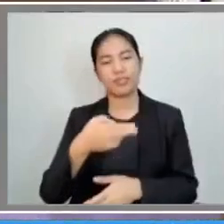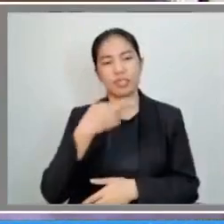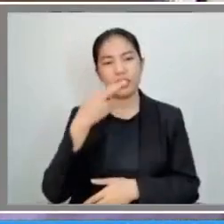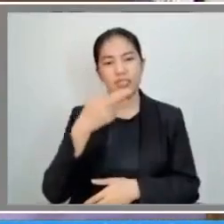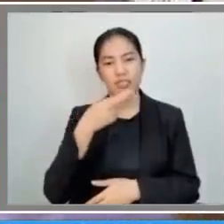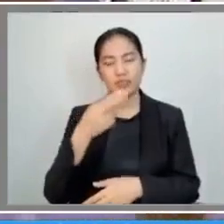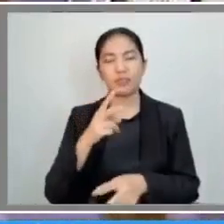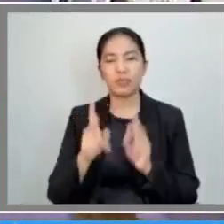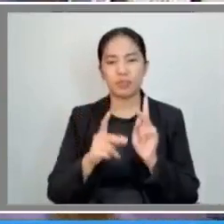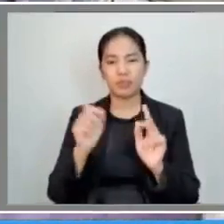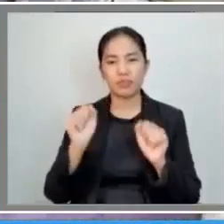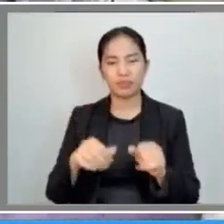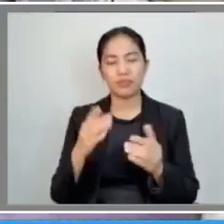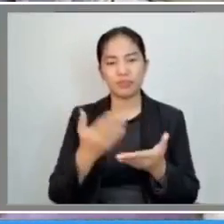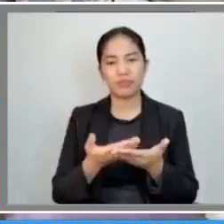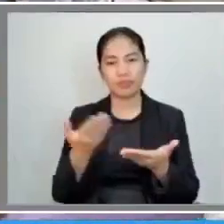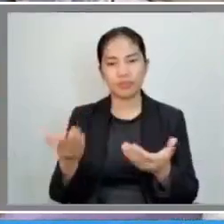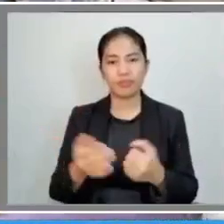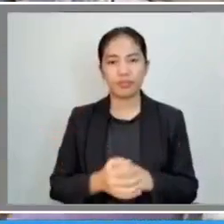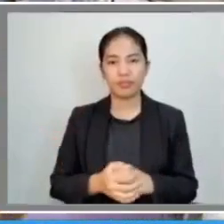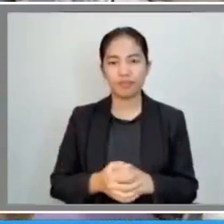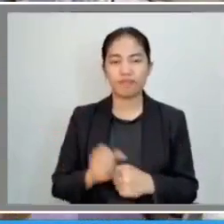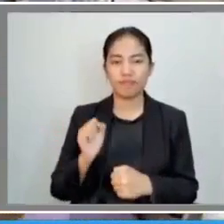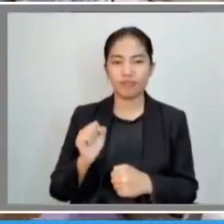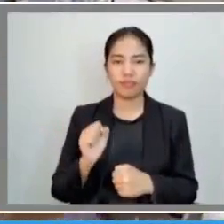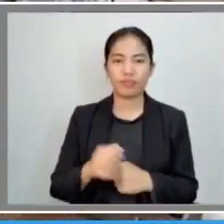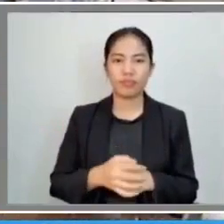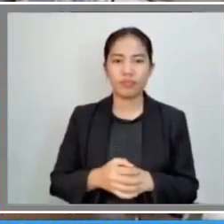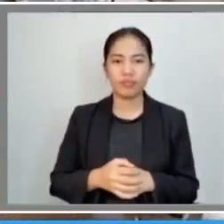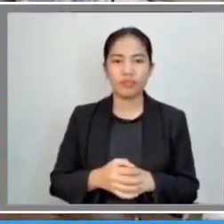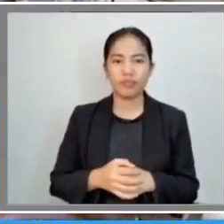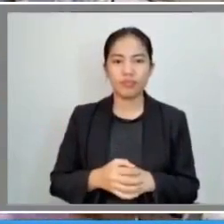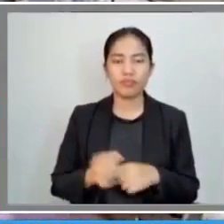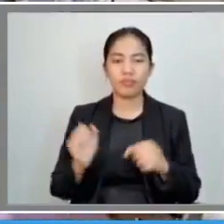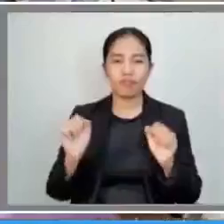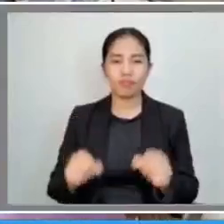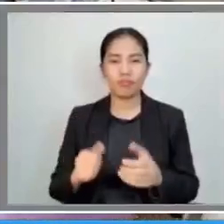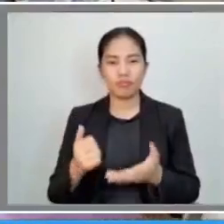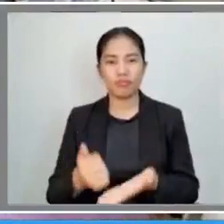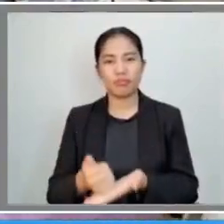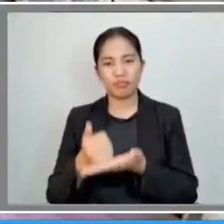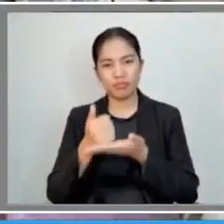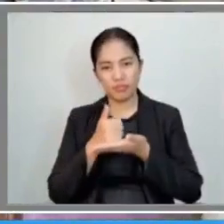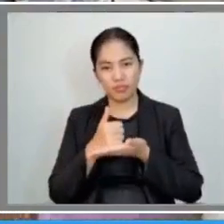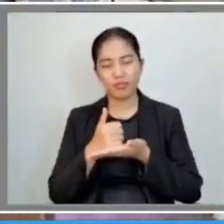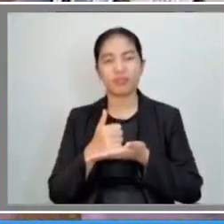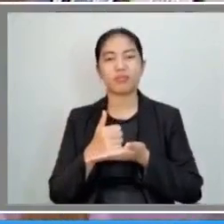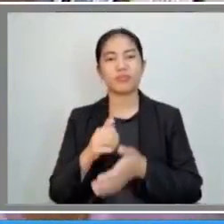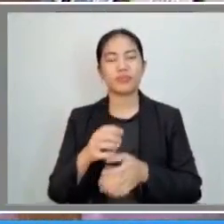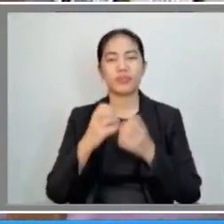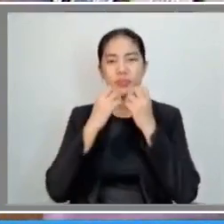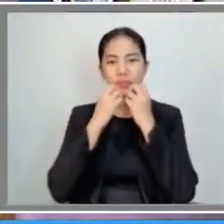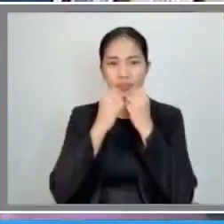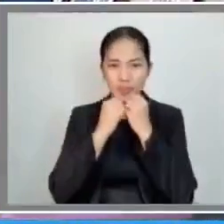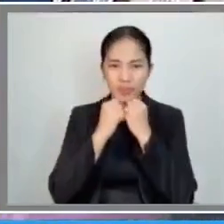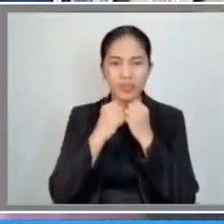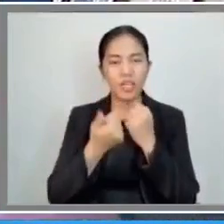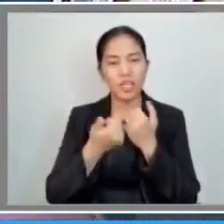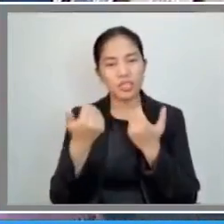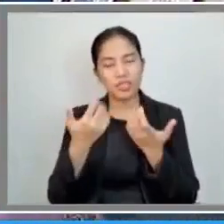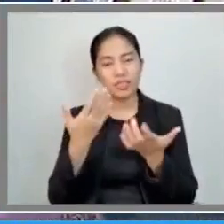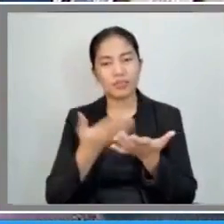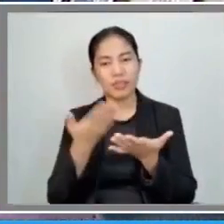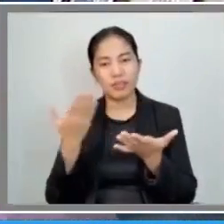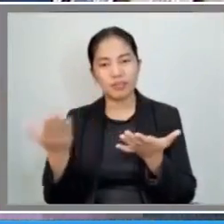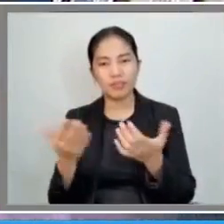siyempre. Mm-mm. Kasi siyempre, nakakatulong yun sa iba pang mga bilihin gaya ng mga ano, di ba? Yung mga pang